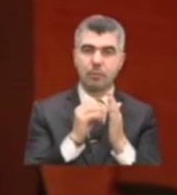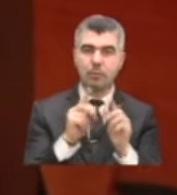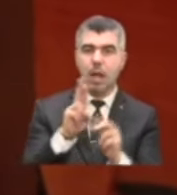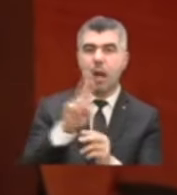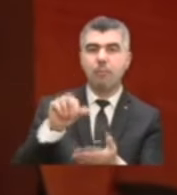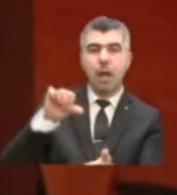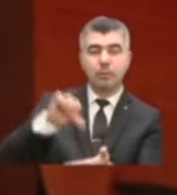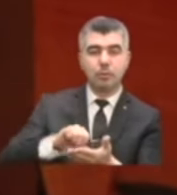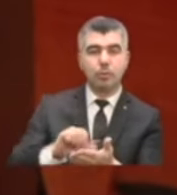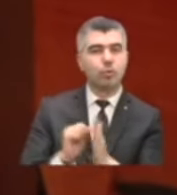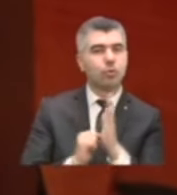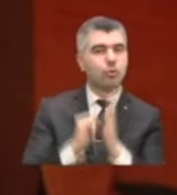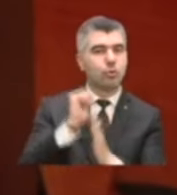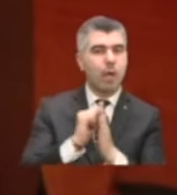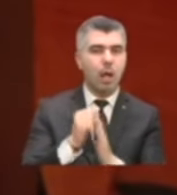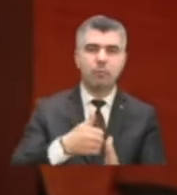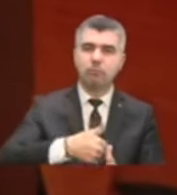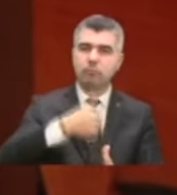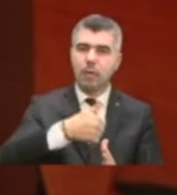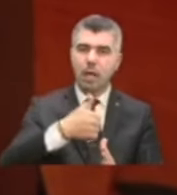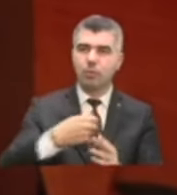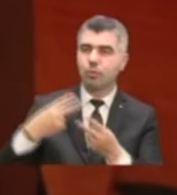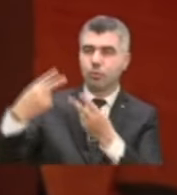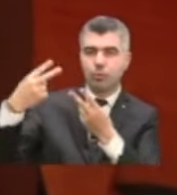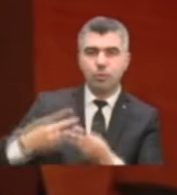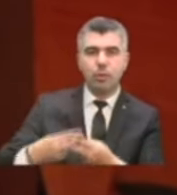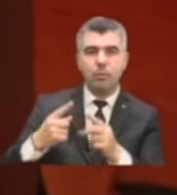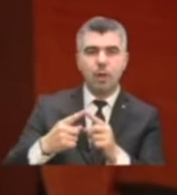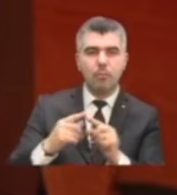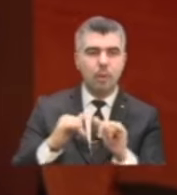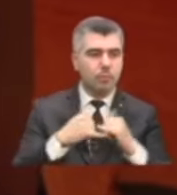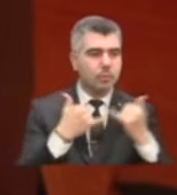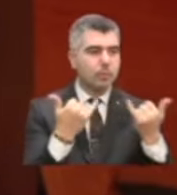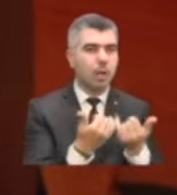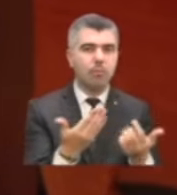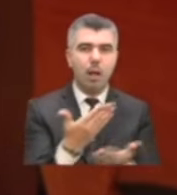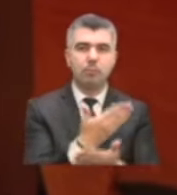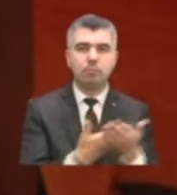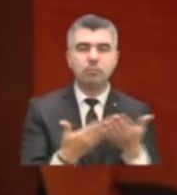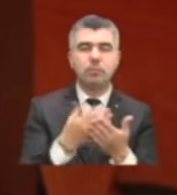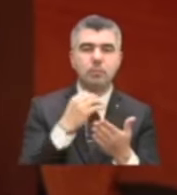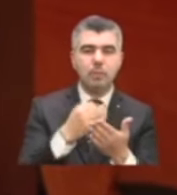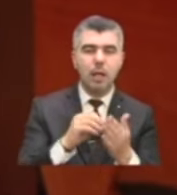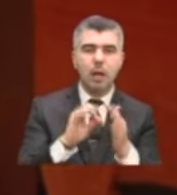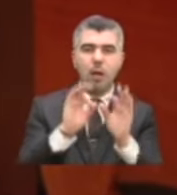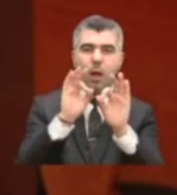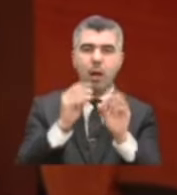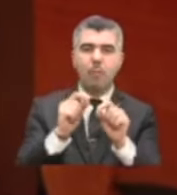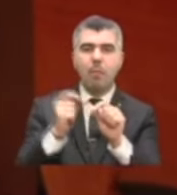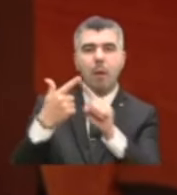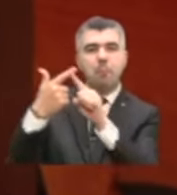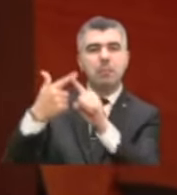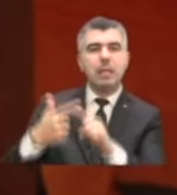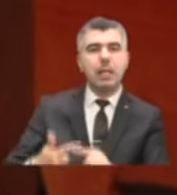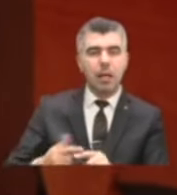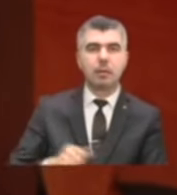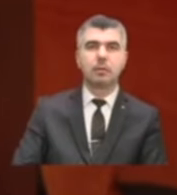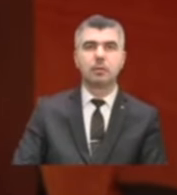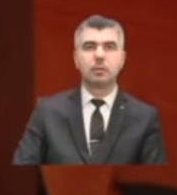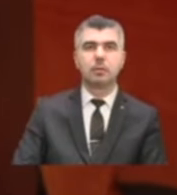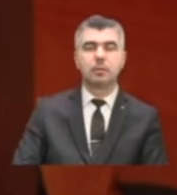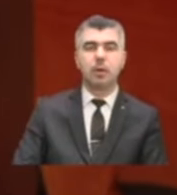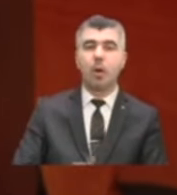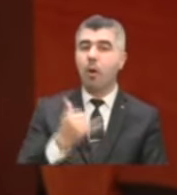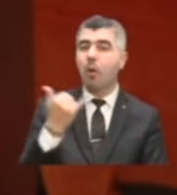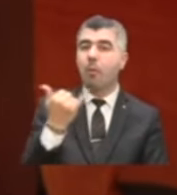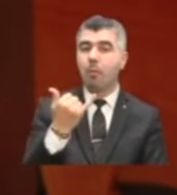هاما سواء على مستوى الزوار، جوده الندوات واللقاءات العلميه ورقم المعاملات. اهم